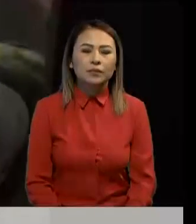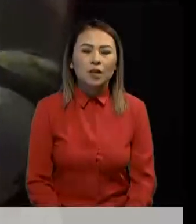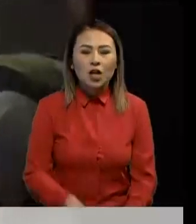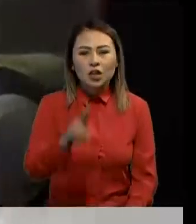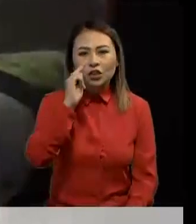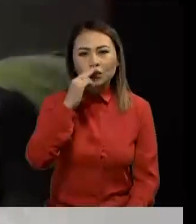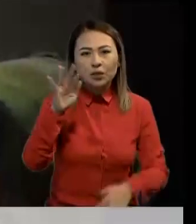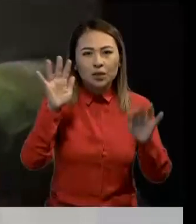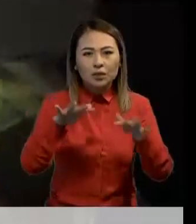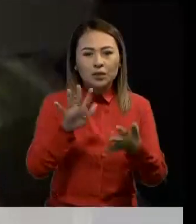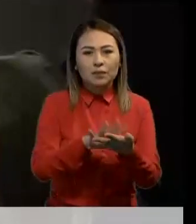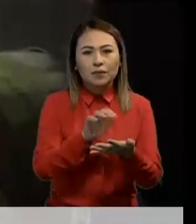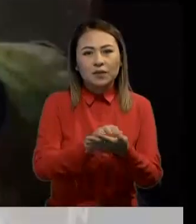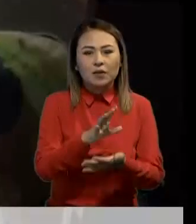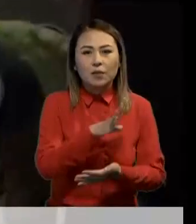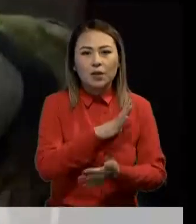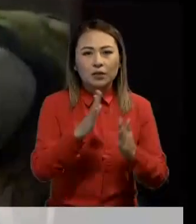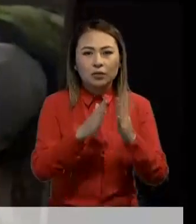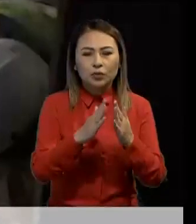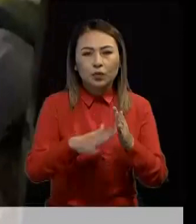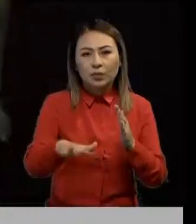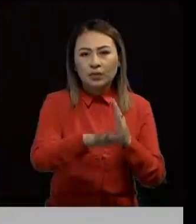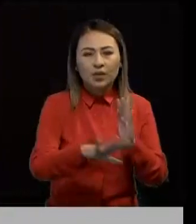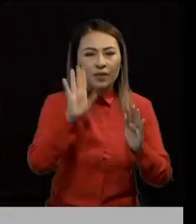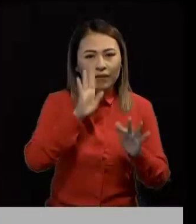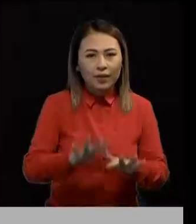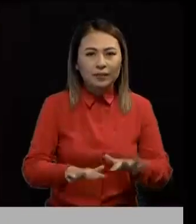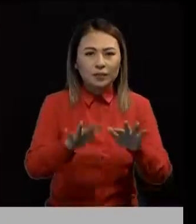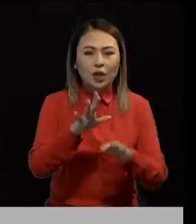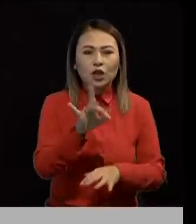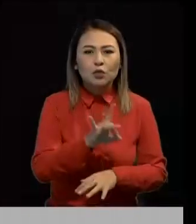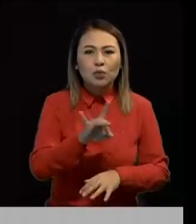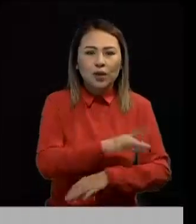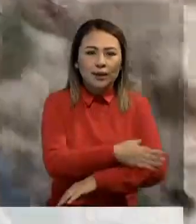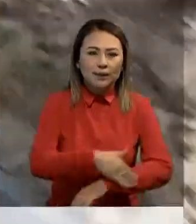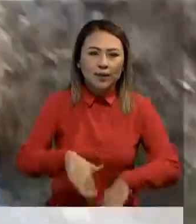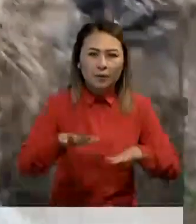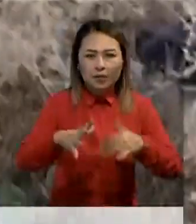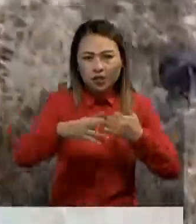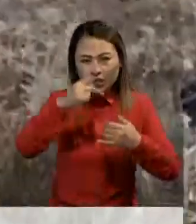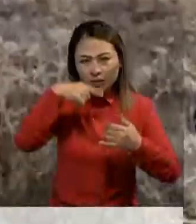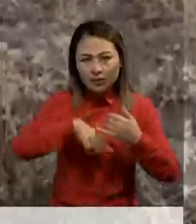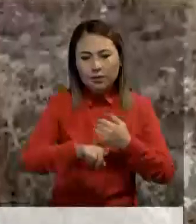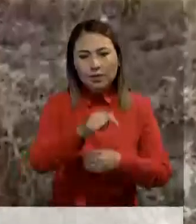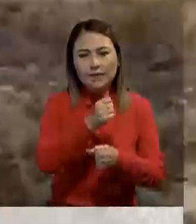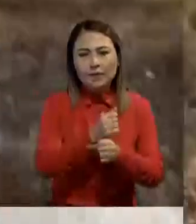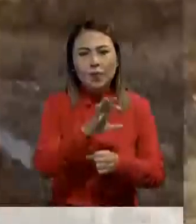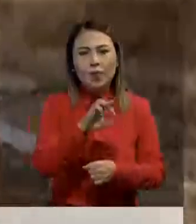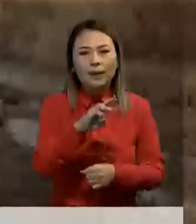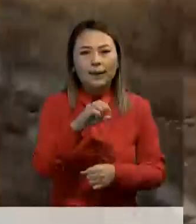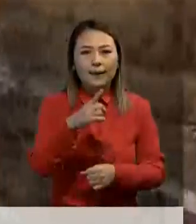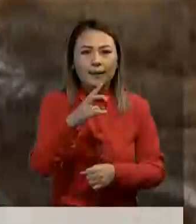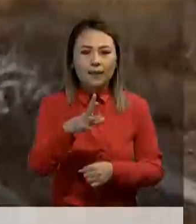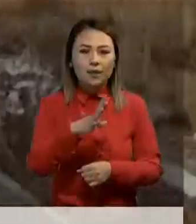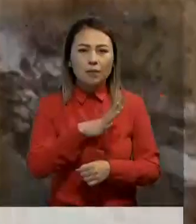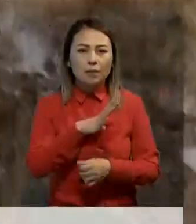Шымкентте толассыз жауған жауын салдарынан бірнеше тұрғын үйдің ауласын су басты. Республика даңғылындағы жерасты өткелі Арғынбек Өтеген көшелерінің қиылысымен